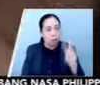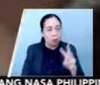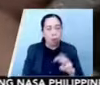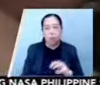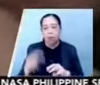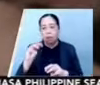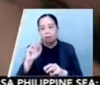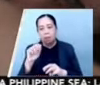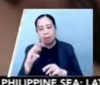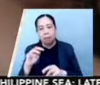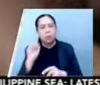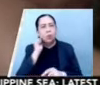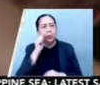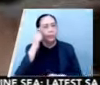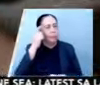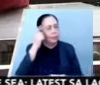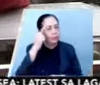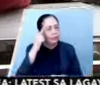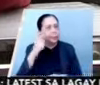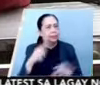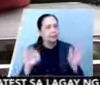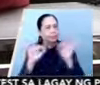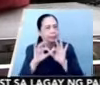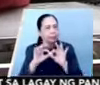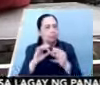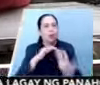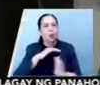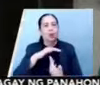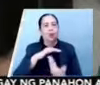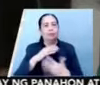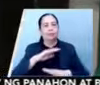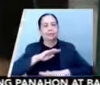raw iisipin na sa huli, customer satisfaction ang dapat malasap.